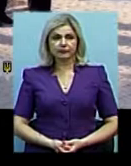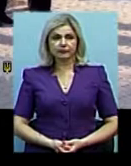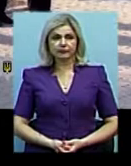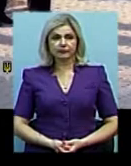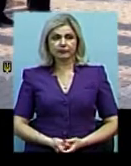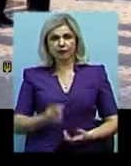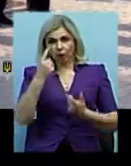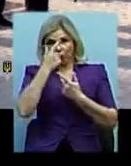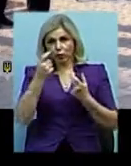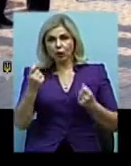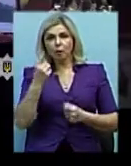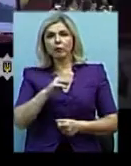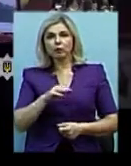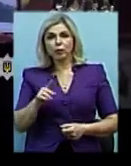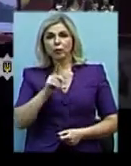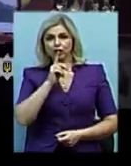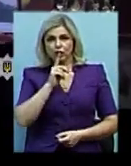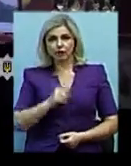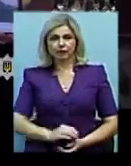Оголошується хвилина мовчання.